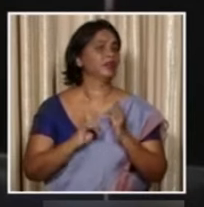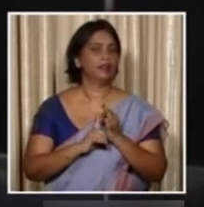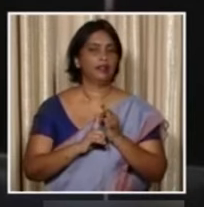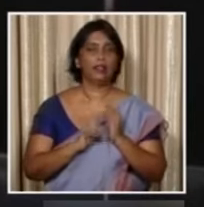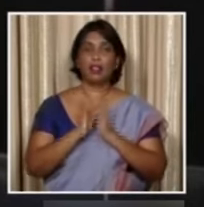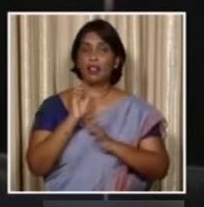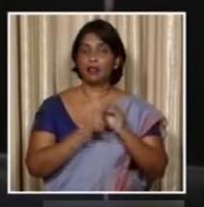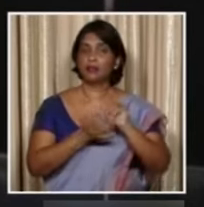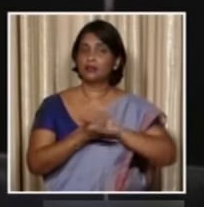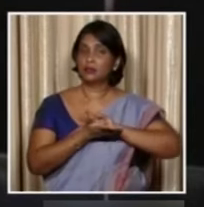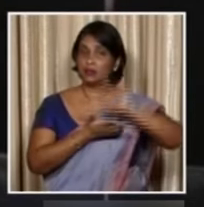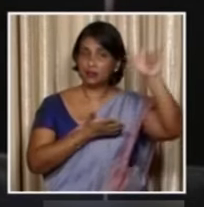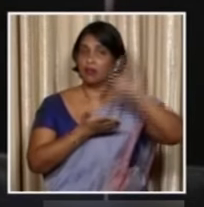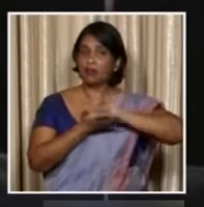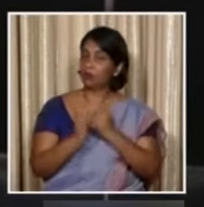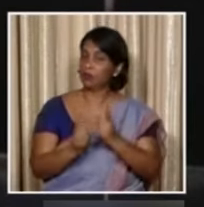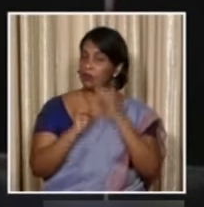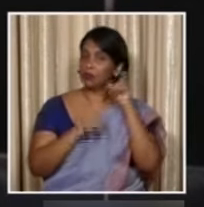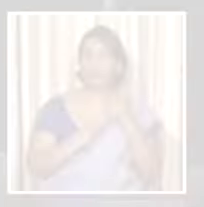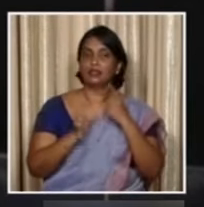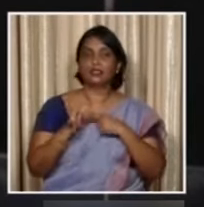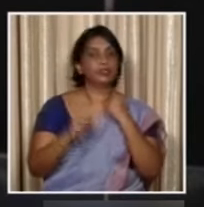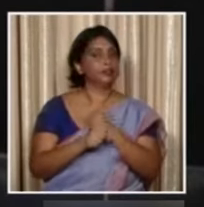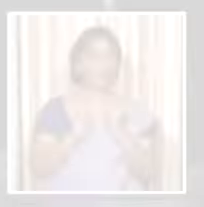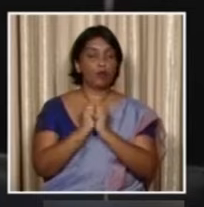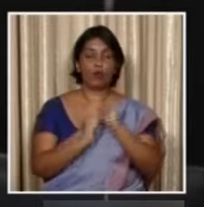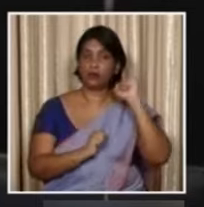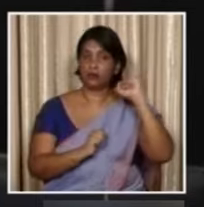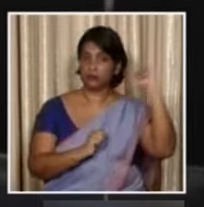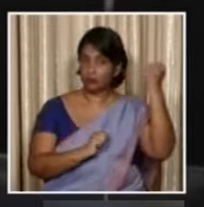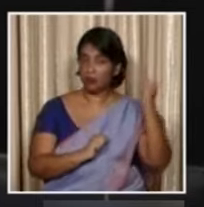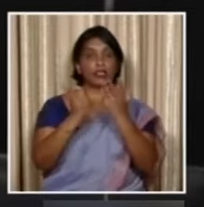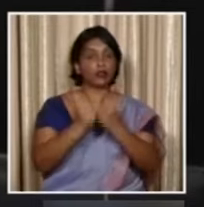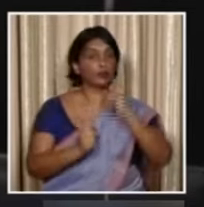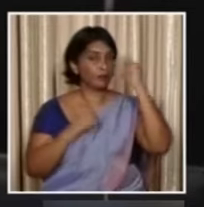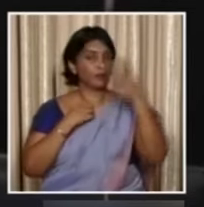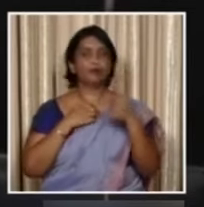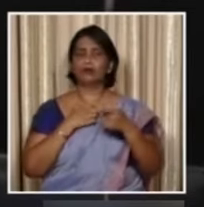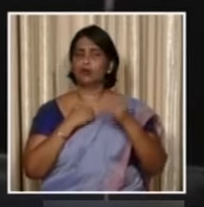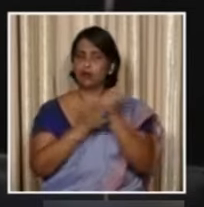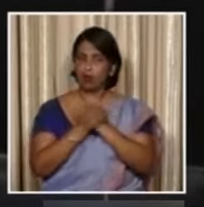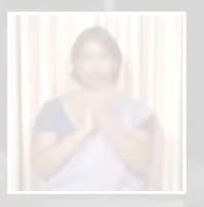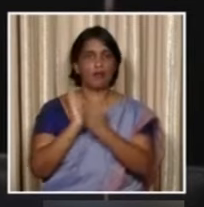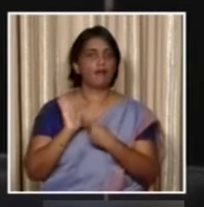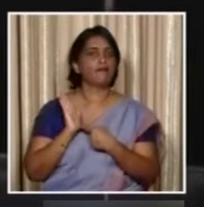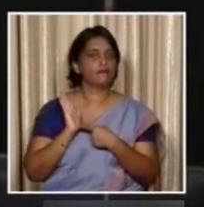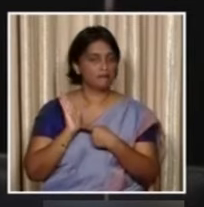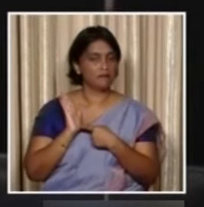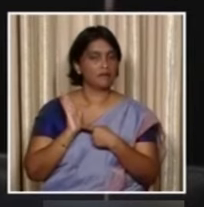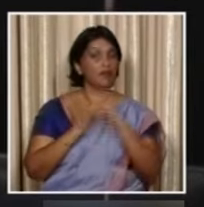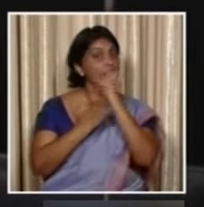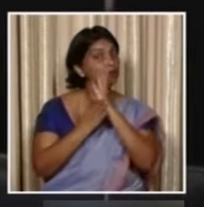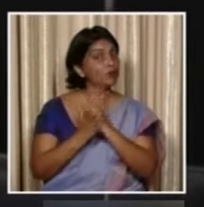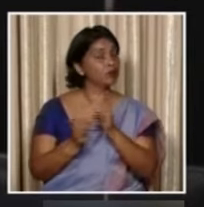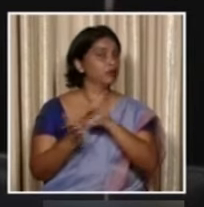ඇමතිවරු රට ගියම පත් කරන විදිය කොහෙවත් ව්‍යවස්ථාවක නැහැ. නීතිපතිවරයා, පොලිස්පතිවරයා, විගණකාධිපතිවරයා මේ ඔක්කොම මේ ෂෙඩියුල් එකේ තිනුවා. ඒක